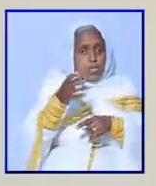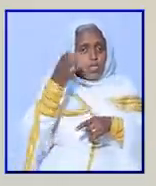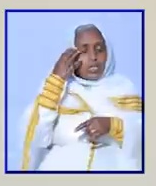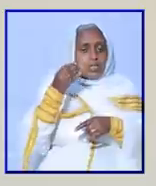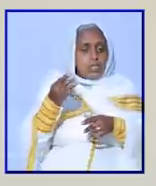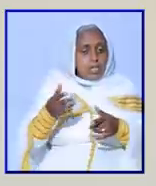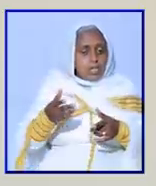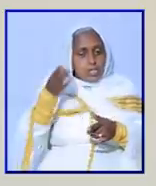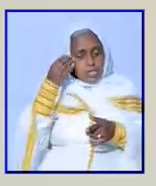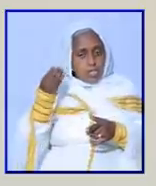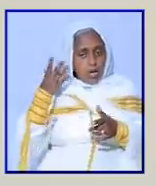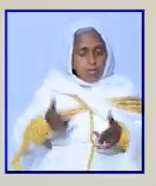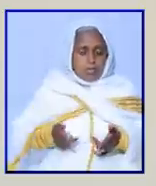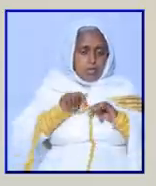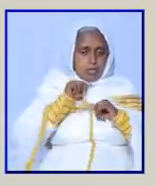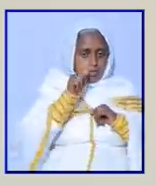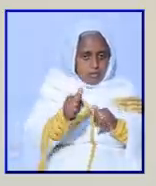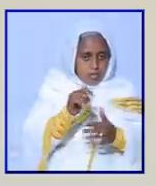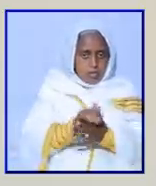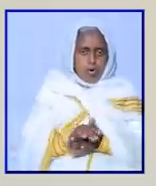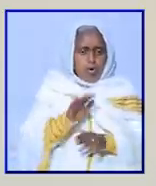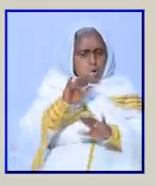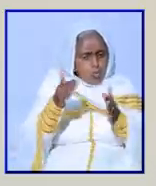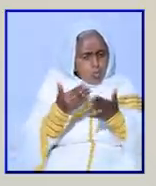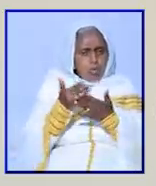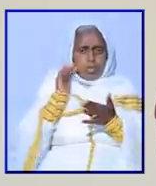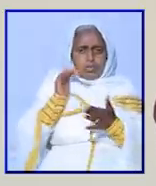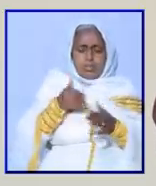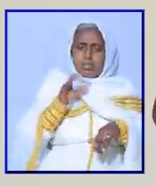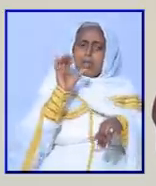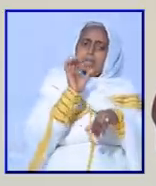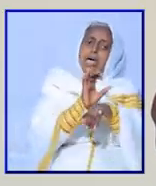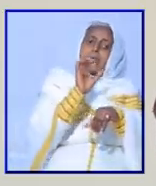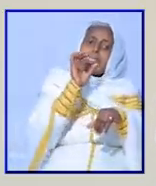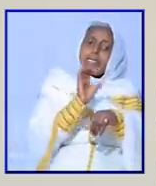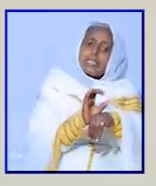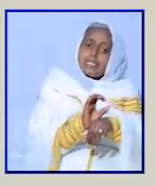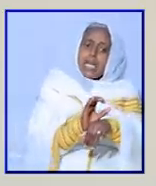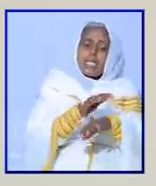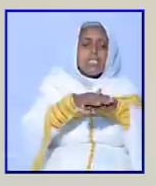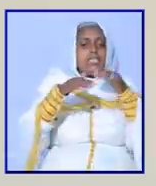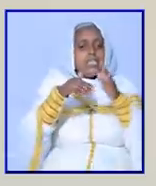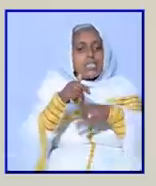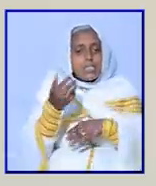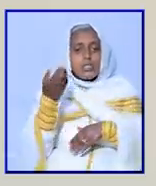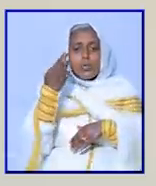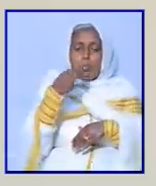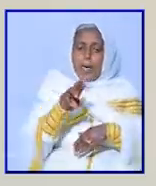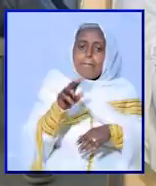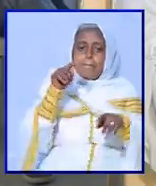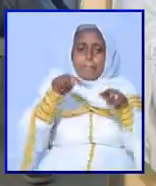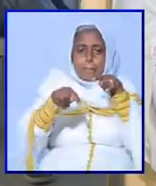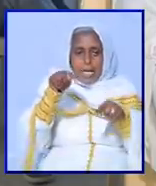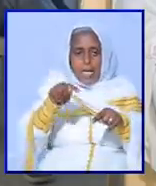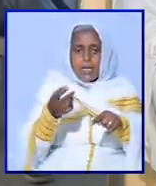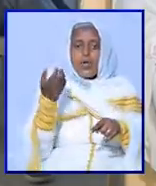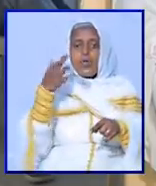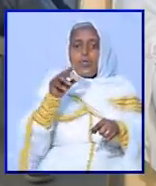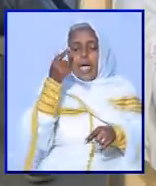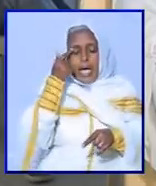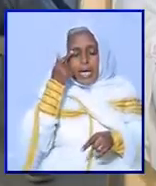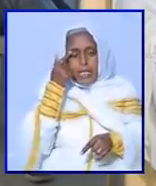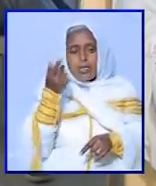እግር ሆነ ሳለ እግር መሆንህን ይረሳህ እንዳትሆን ሁላችሁም ለቤተ ክርስቲያን ወይ እጅ